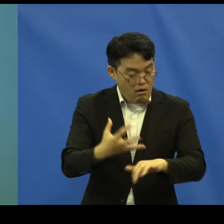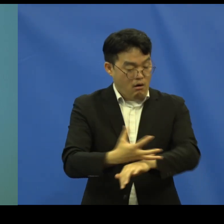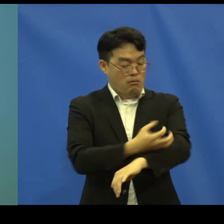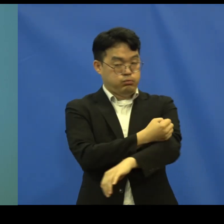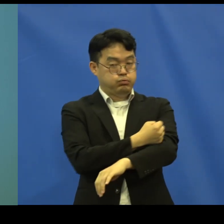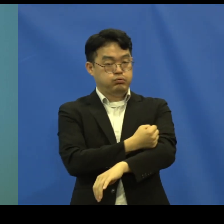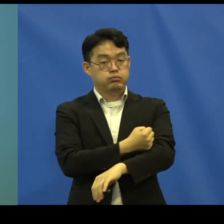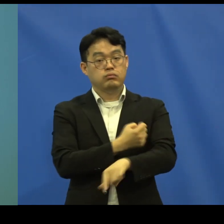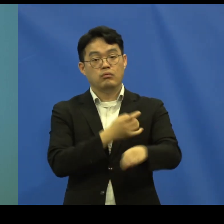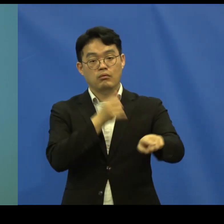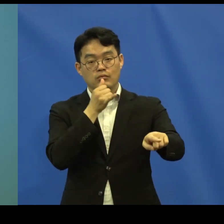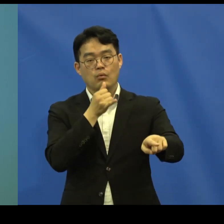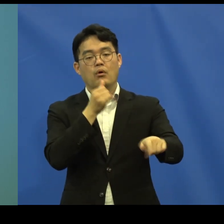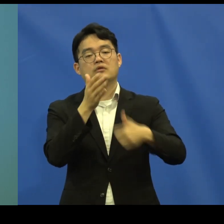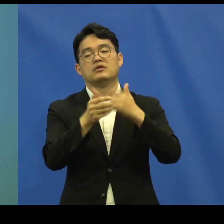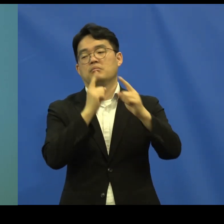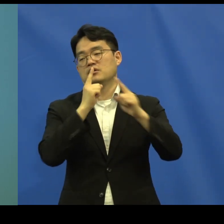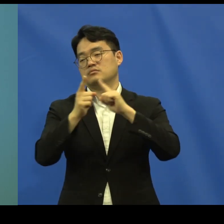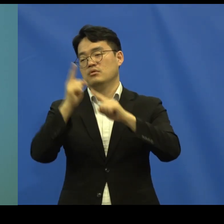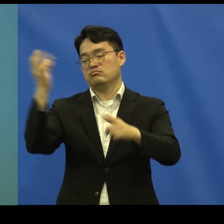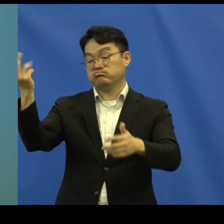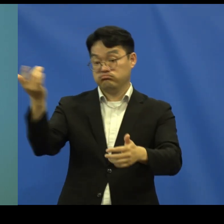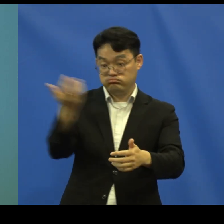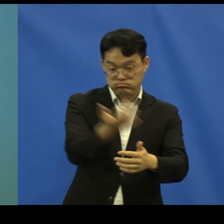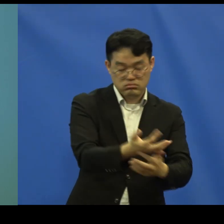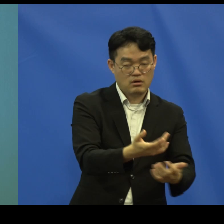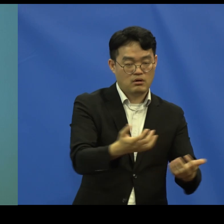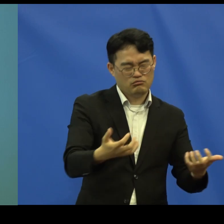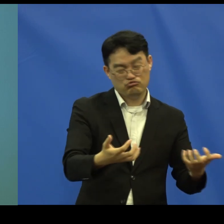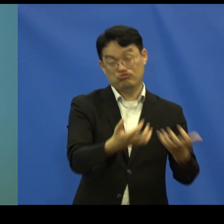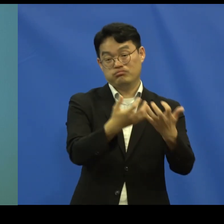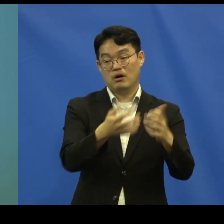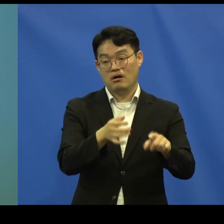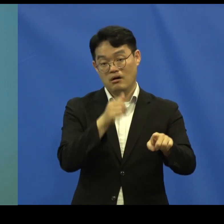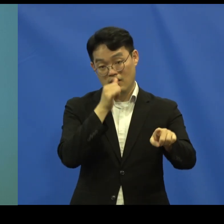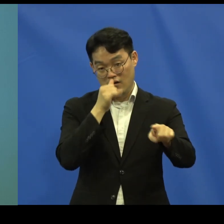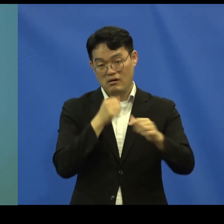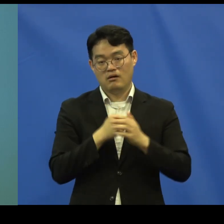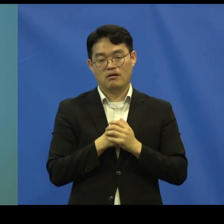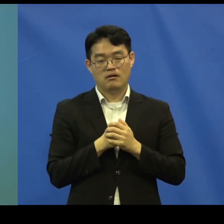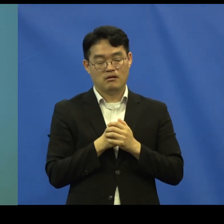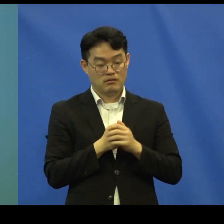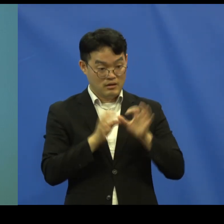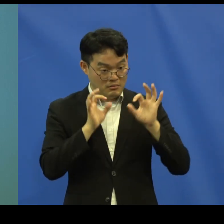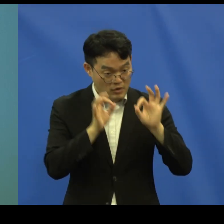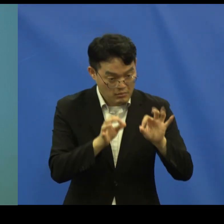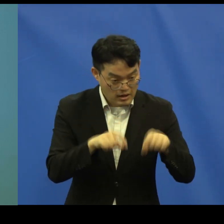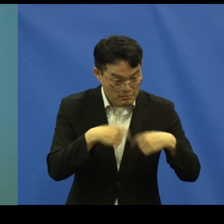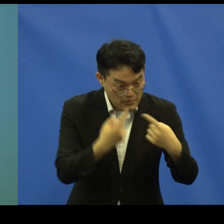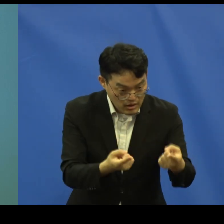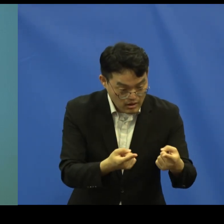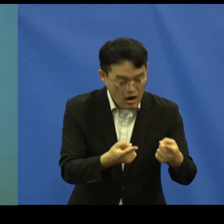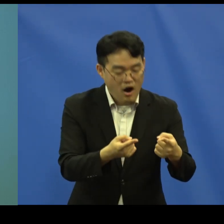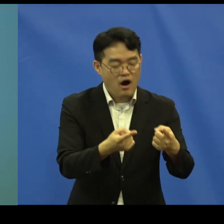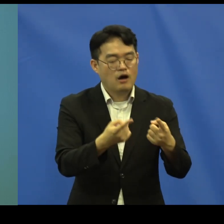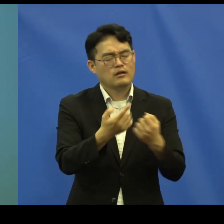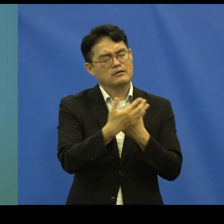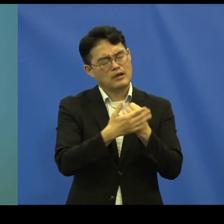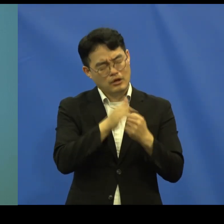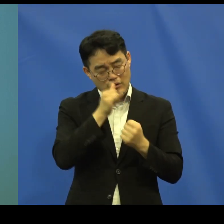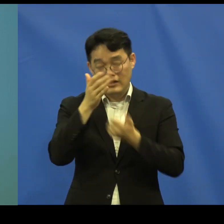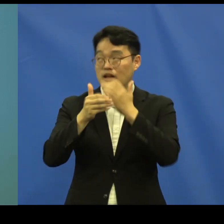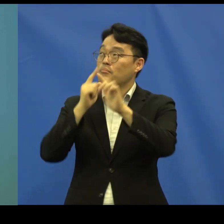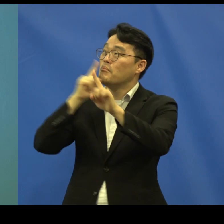말씀이 임하시는 거예요. 그리고 성령의 감동이 있고, 그때 우리의 영혼이 살고 땅에 시선을 떨구고